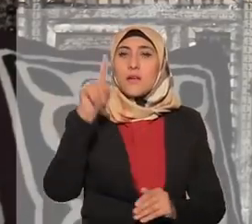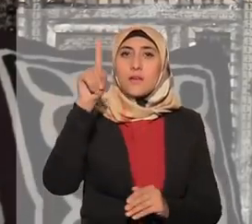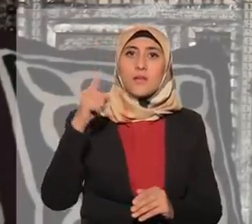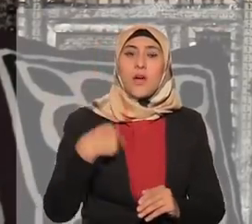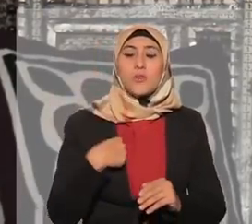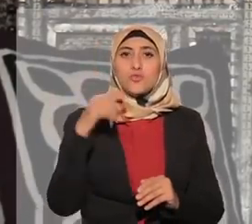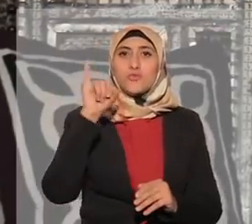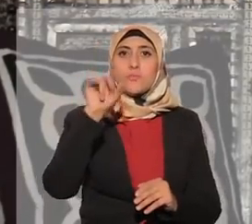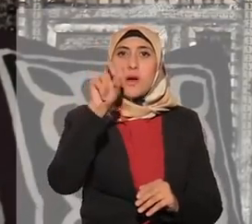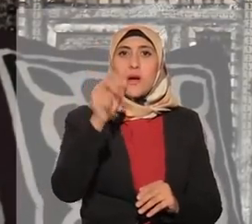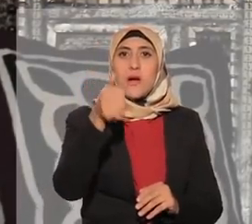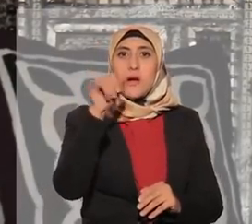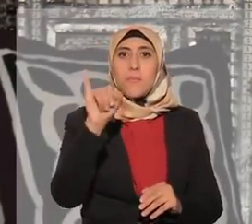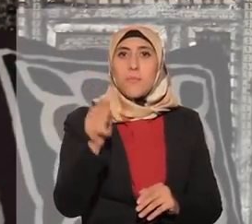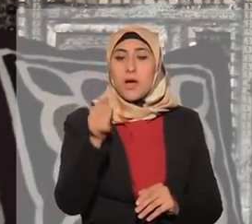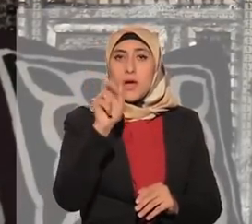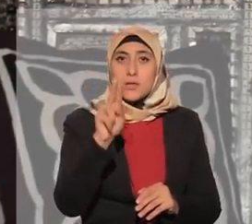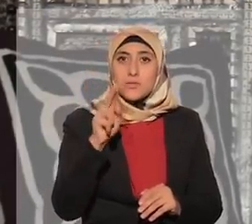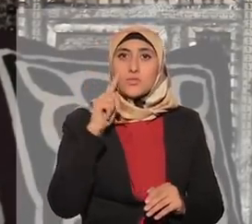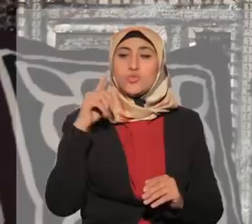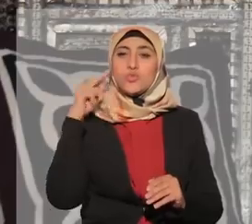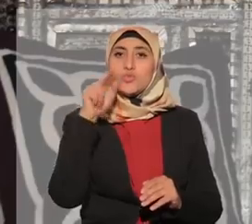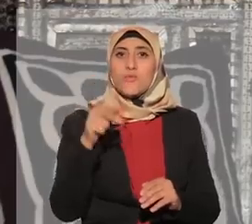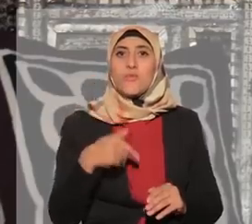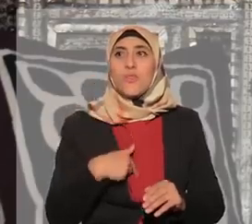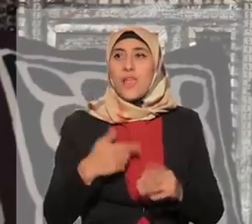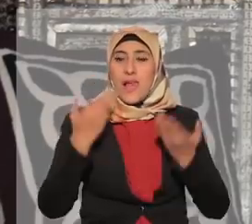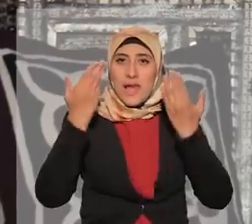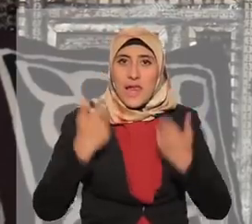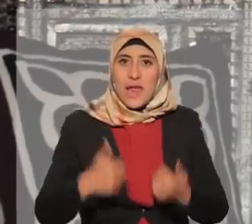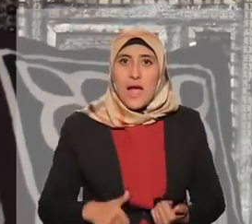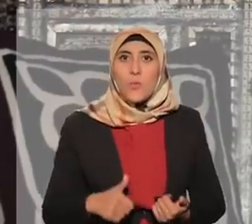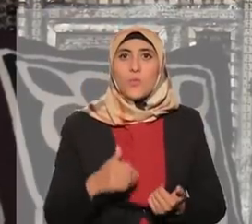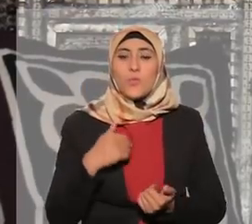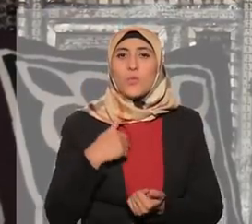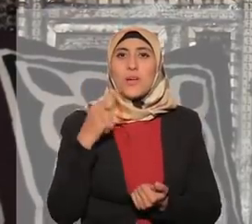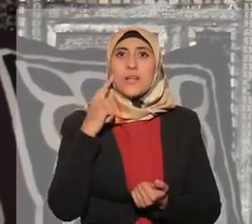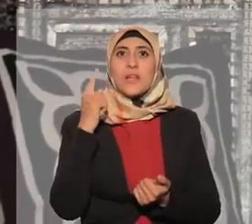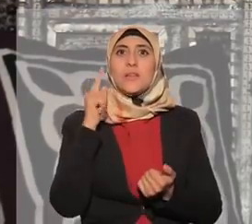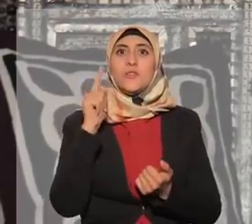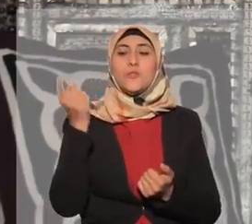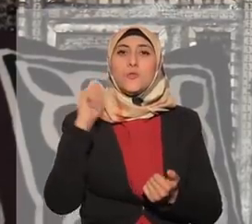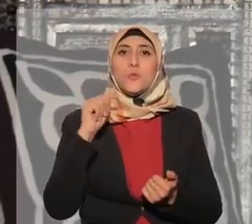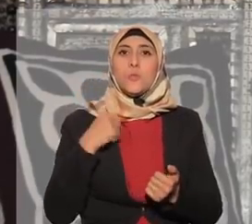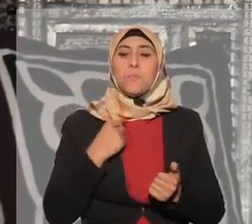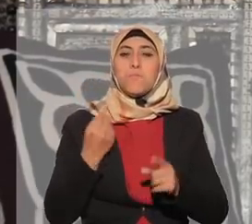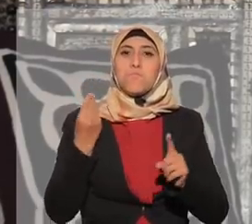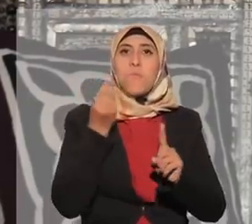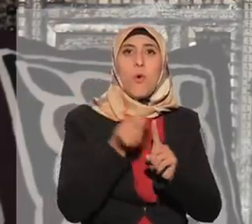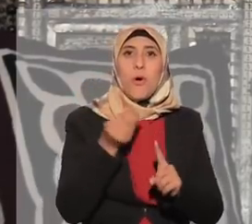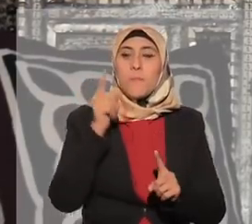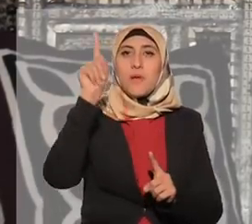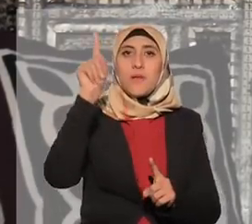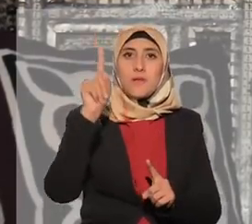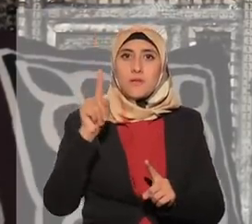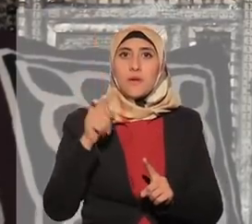المقامات ومنها الأحوال. المقامات هي ثمرة المعرفة بالله، والأحوال هي ثمرة المحبة